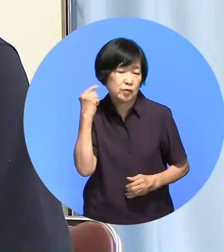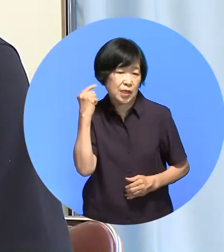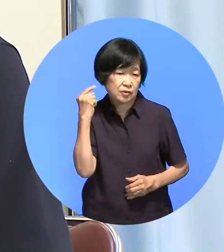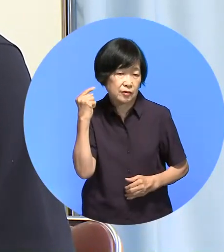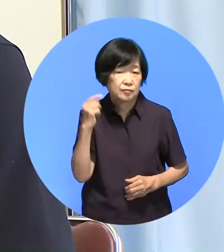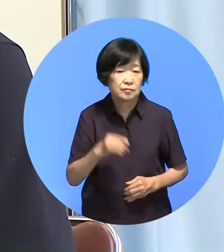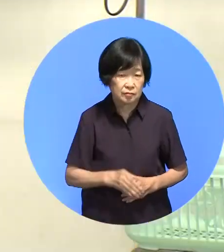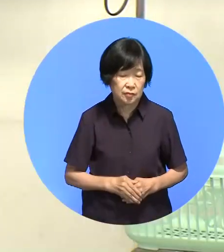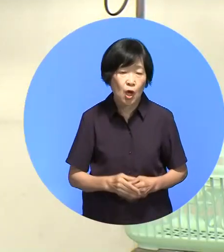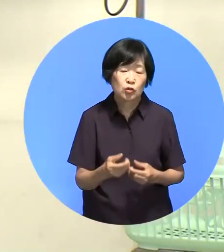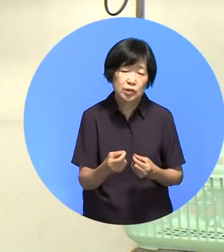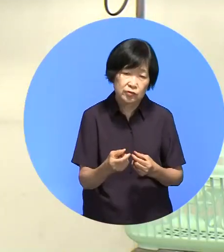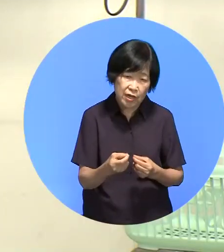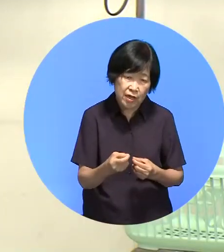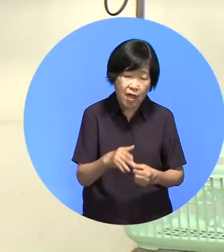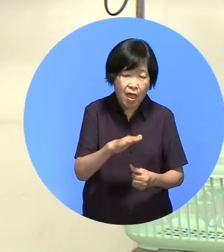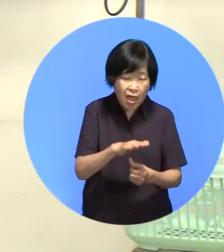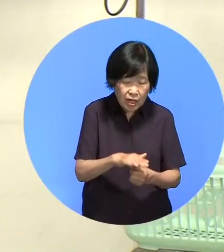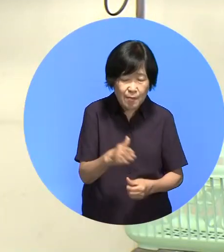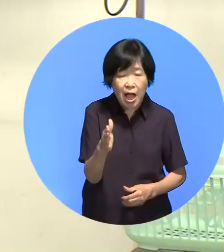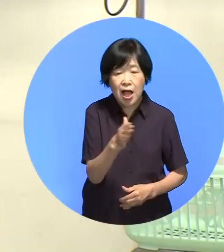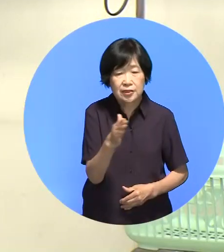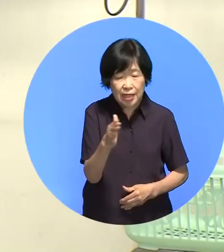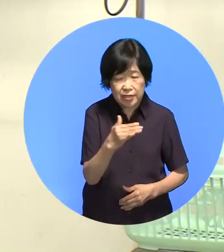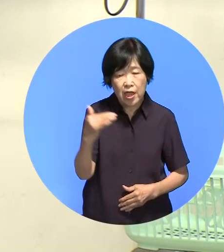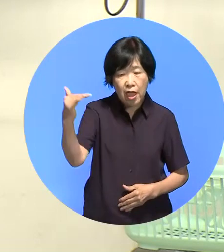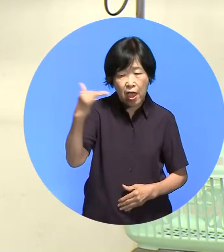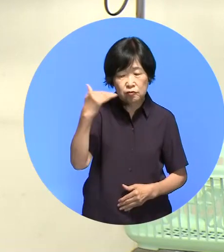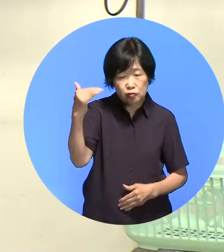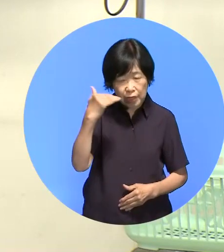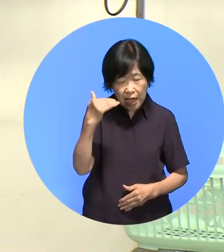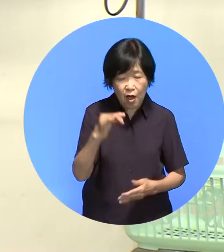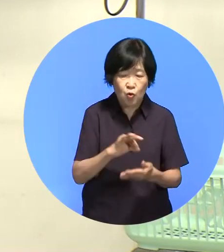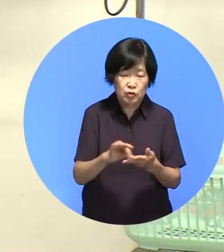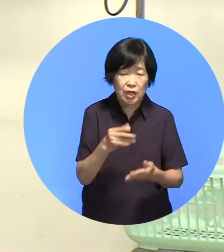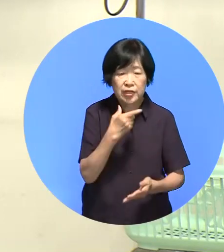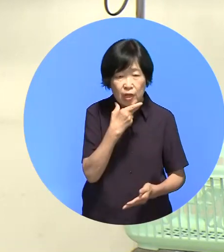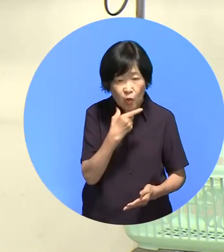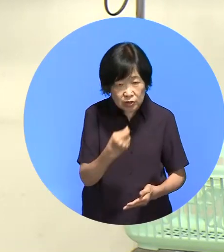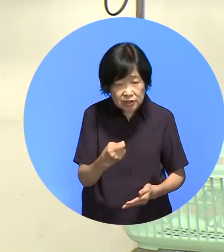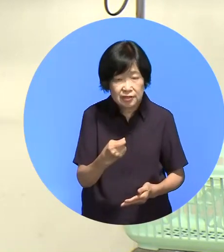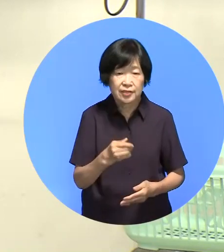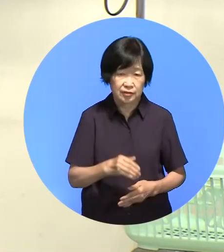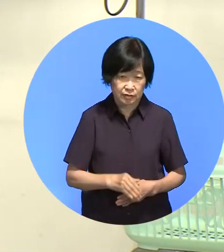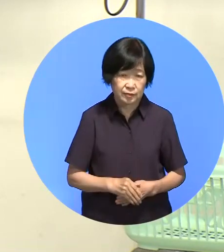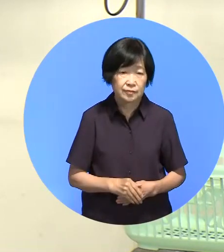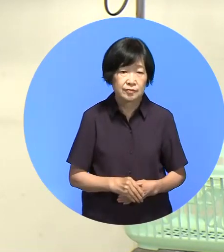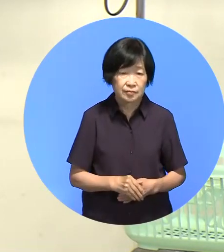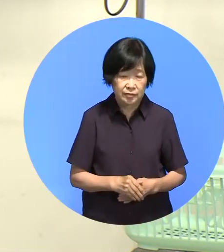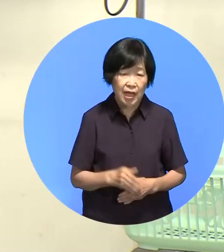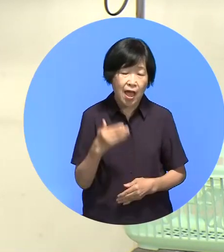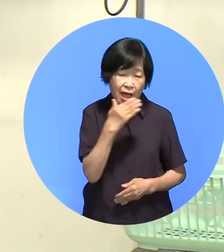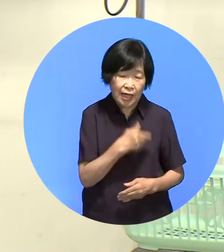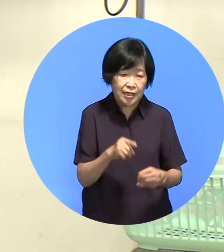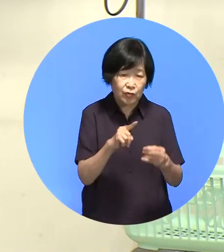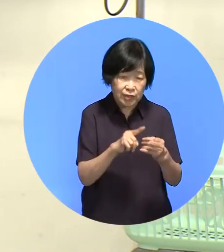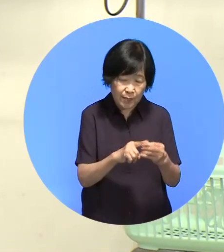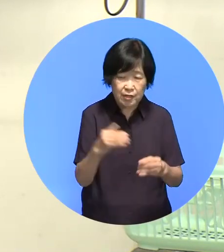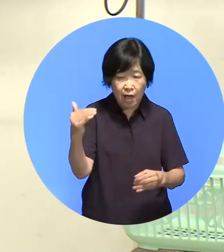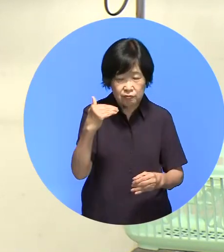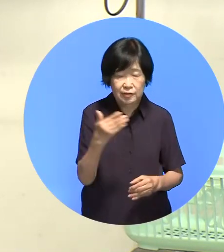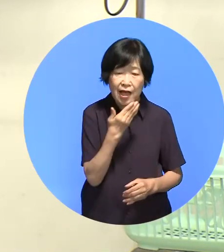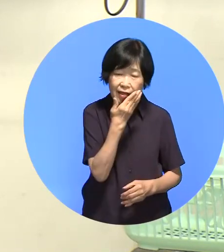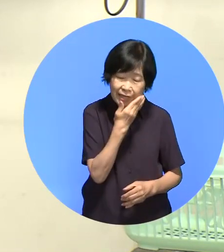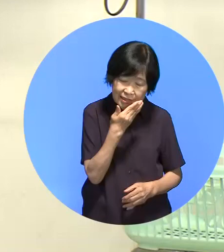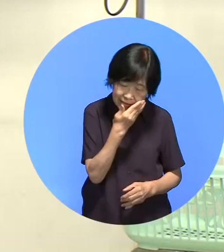そうですね、我慢をせずに冷房を使って、今年の夏も暑いと言われていますので、体のためには大事な